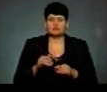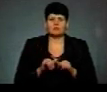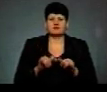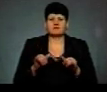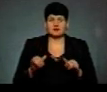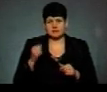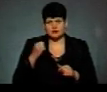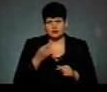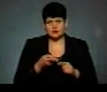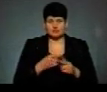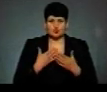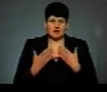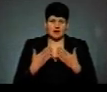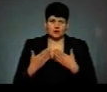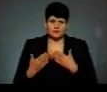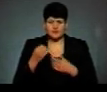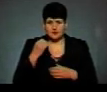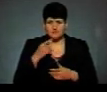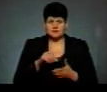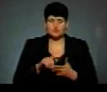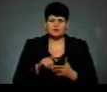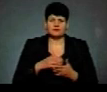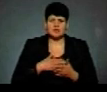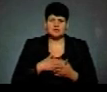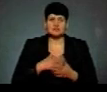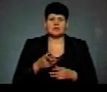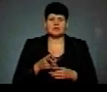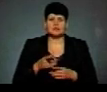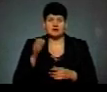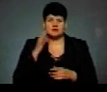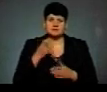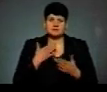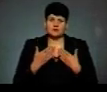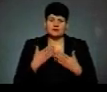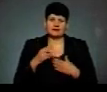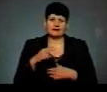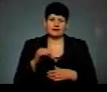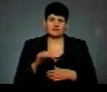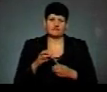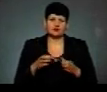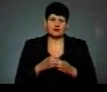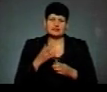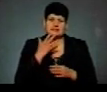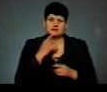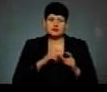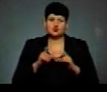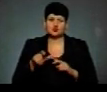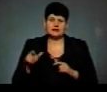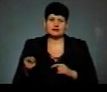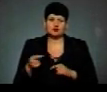розвиватися, дякуючи такому діалогу. Я дякую вам за участь у нашому ефірі. Я нагадаю, що ми спілкувалися з деканом факультету іноземних студентів